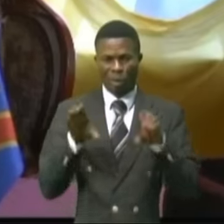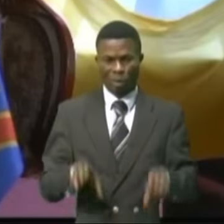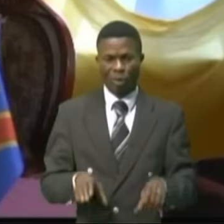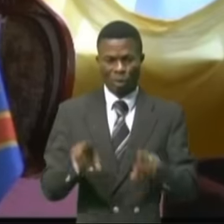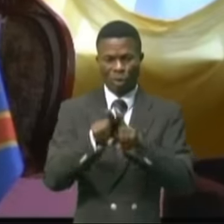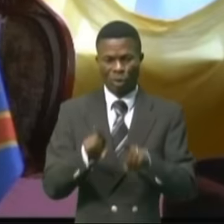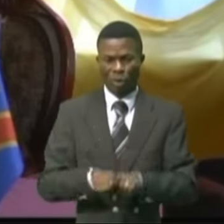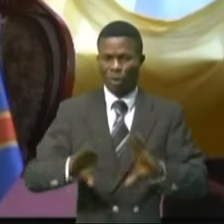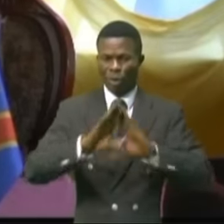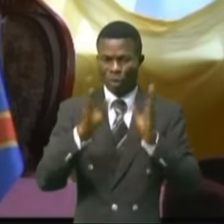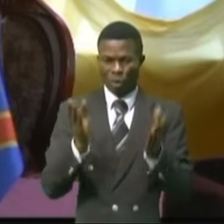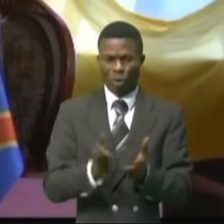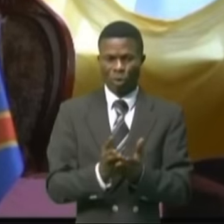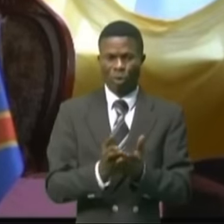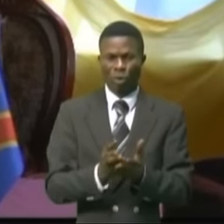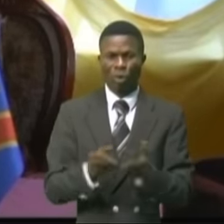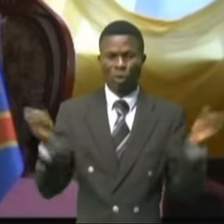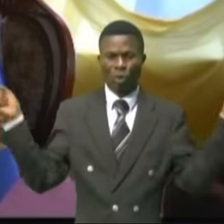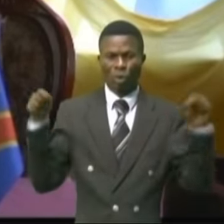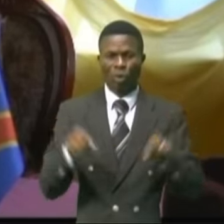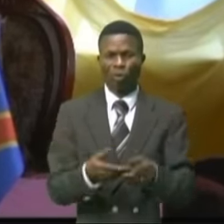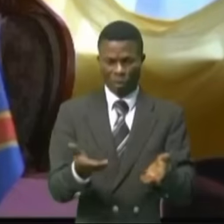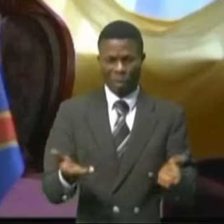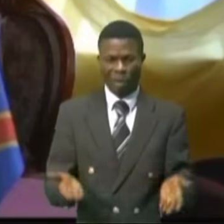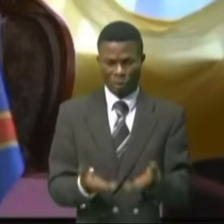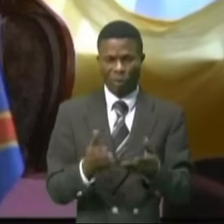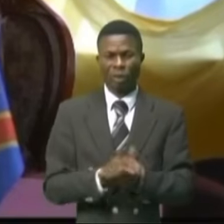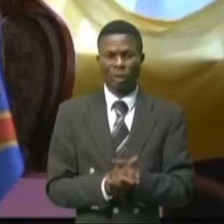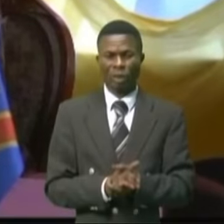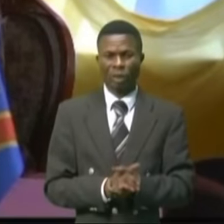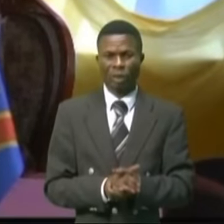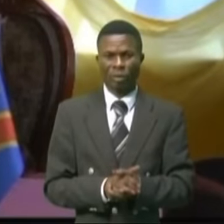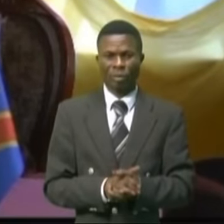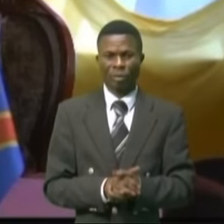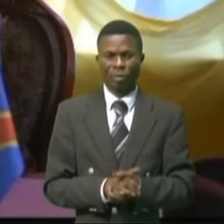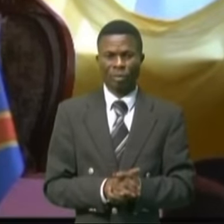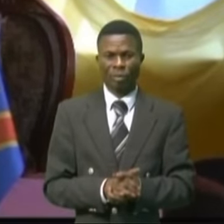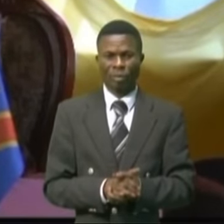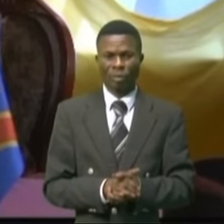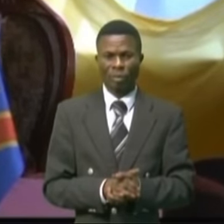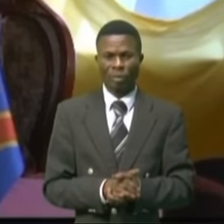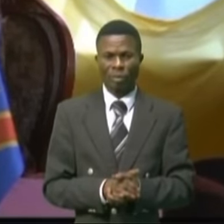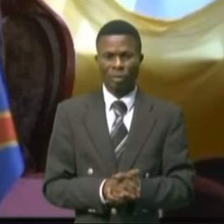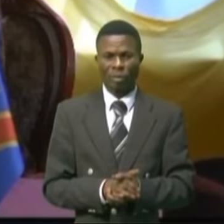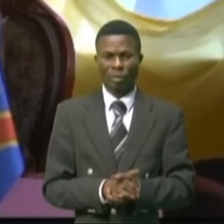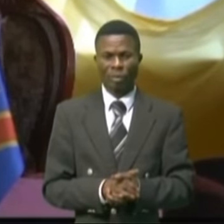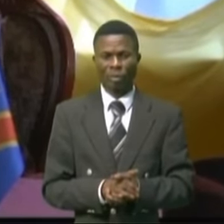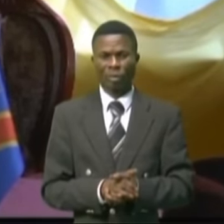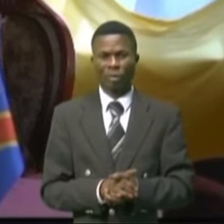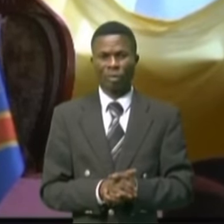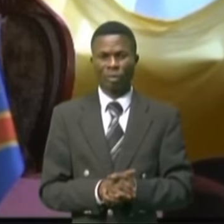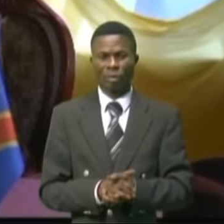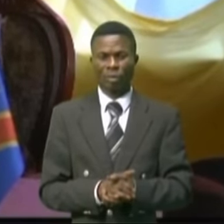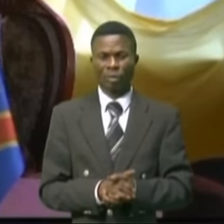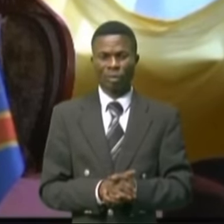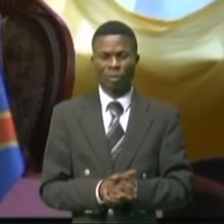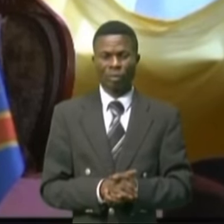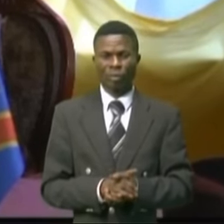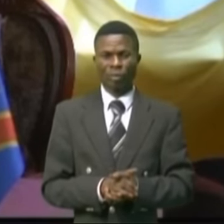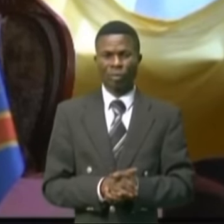que tous les généraux qui sont derrière vous. First of all, let me start by thanking you